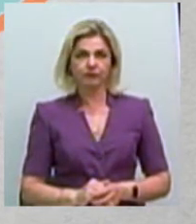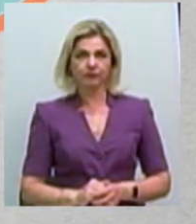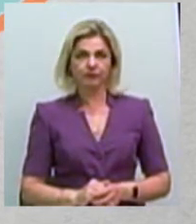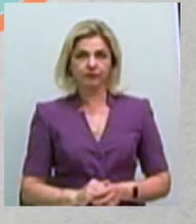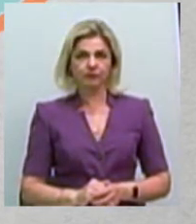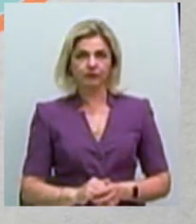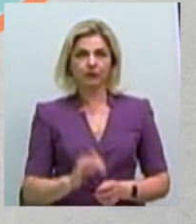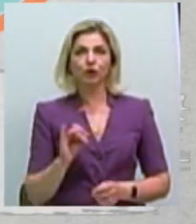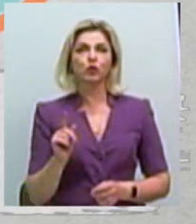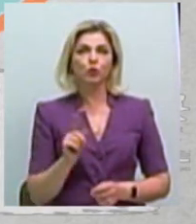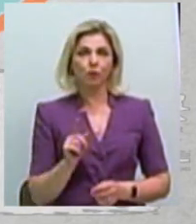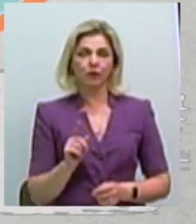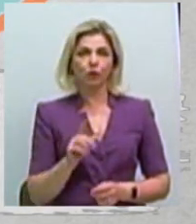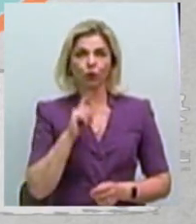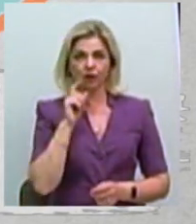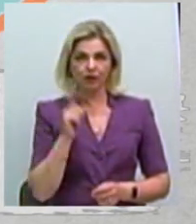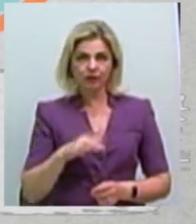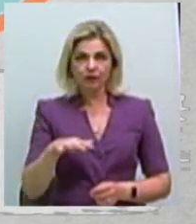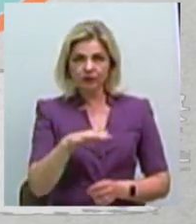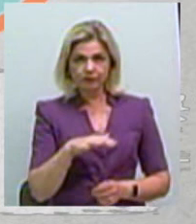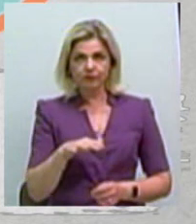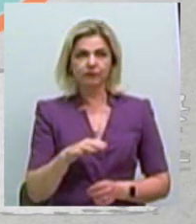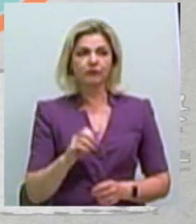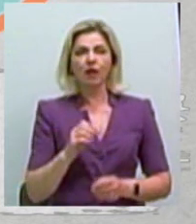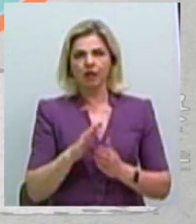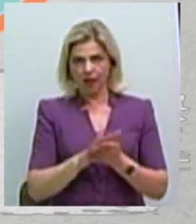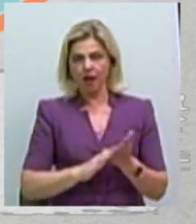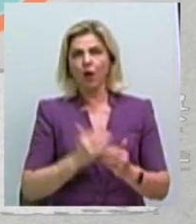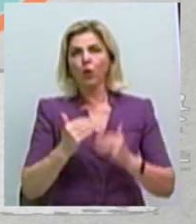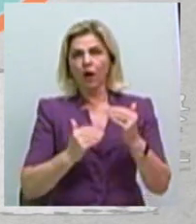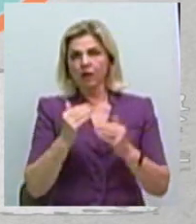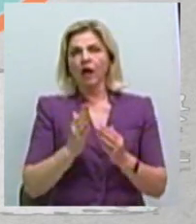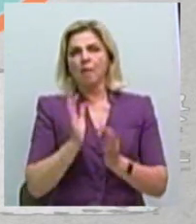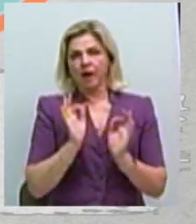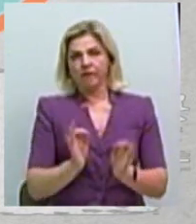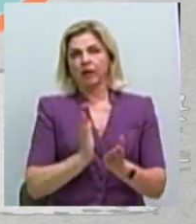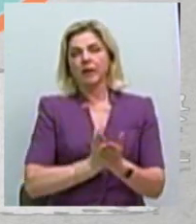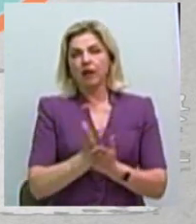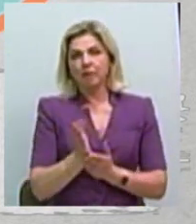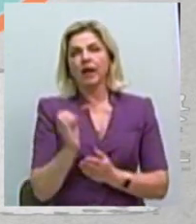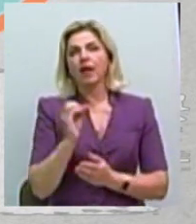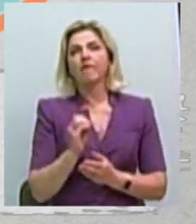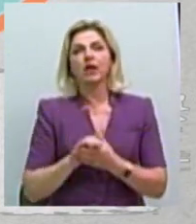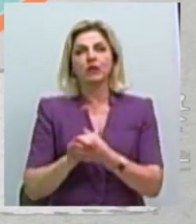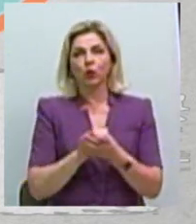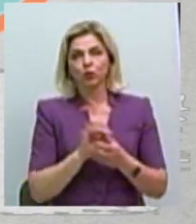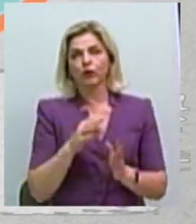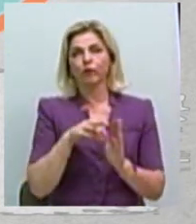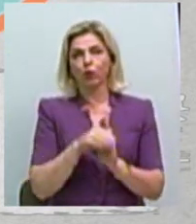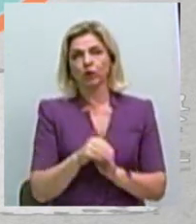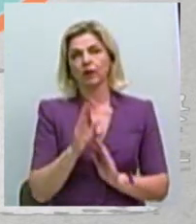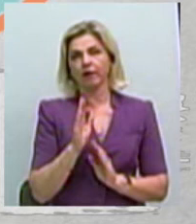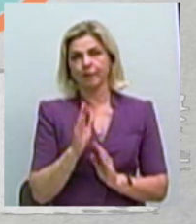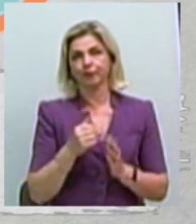І для того, щоб Україна, як і далі, рухалась в правильному напрямку, в напрямку Євросоюзу та вступу до України,